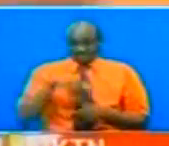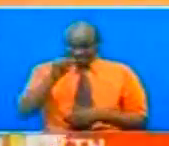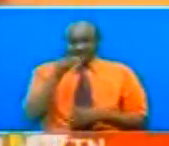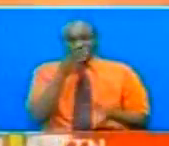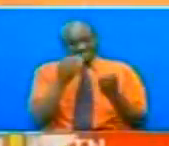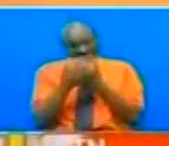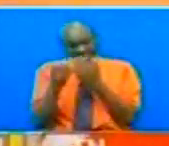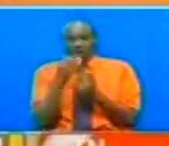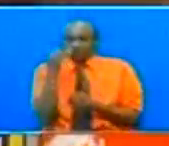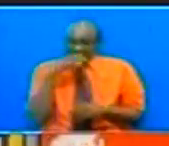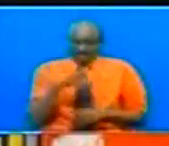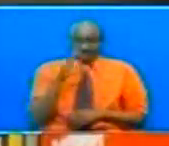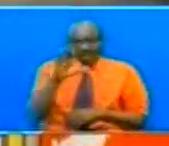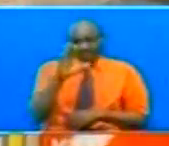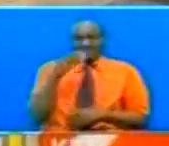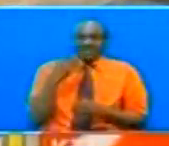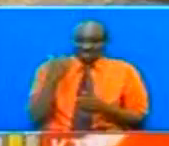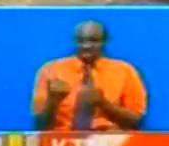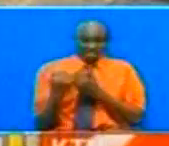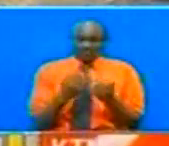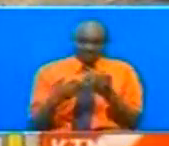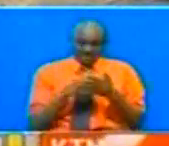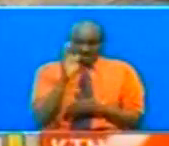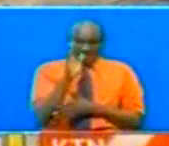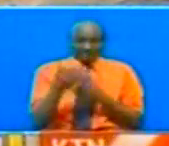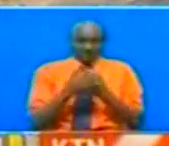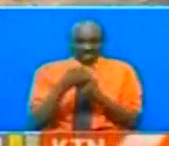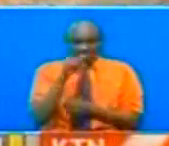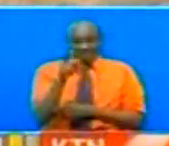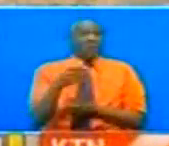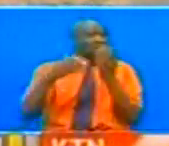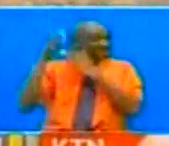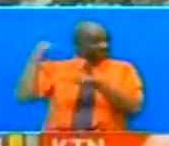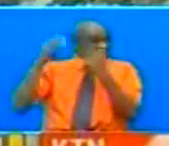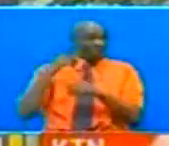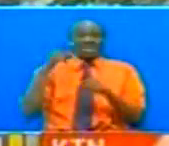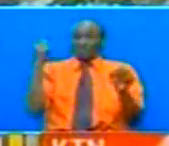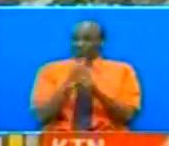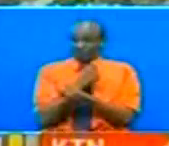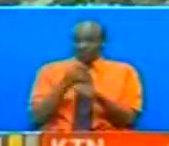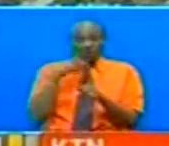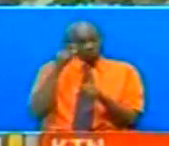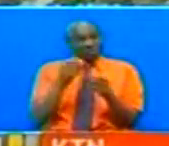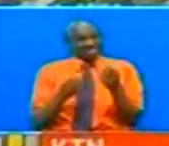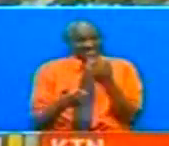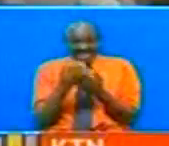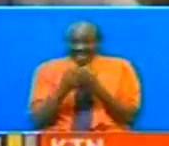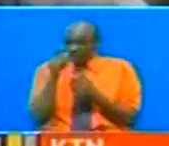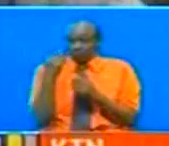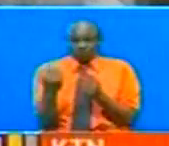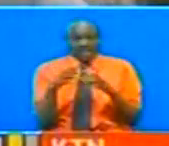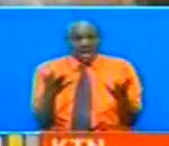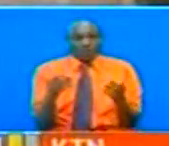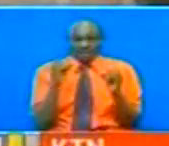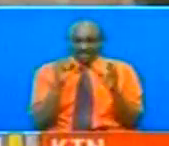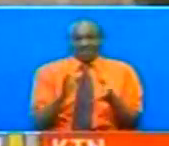Anamuandaa mwanawe ili aelekee naye chuoni. Ni hali tofauti na miaka ya nyuma ambapo hapakuwa na huduma za watoto vyuoni. My mind